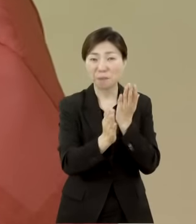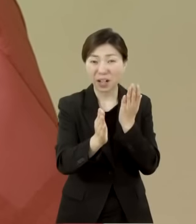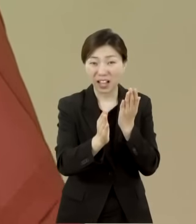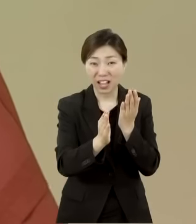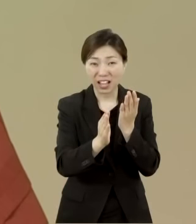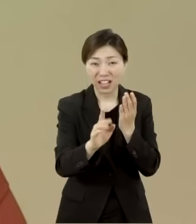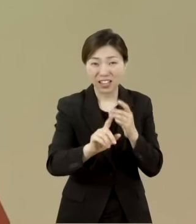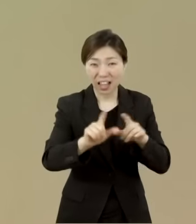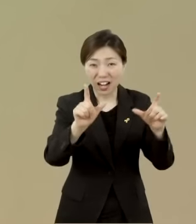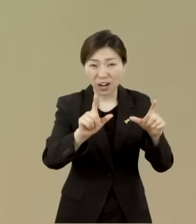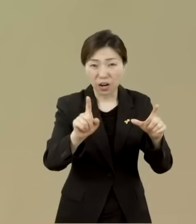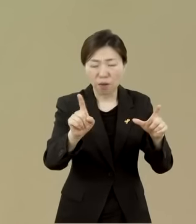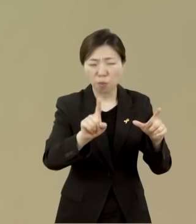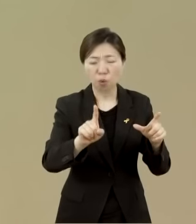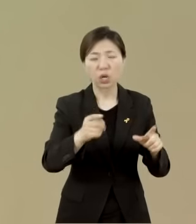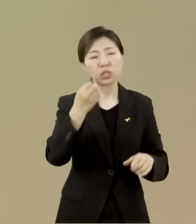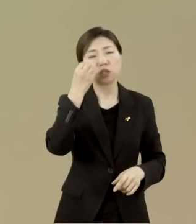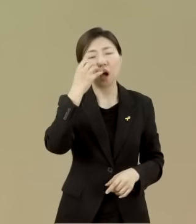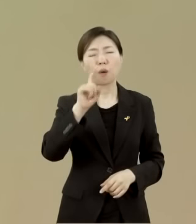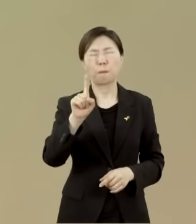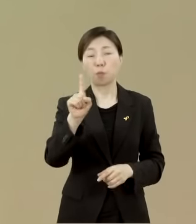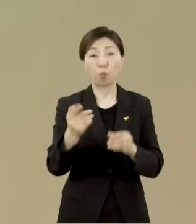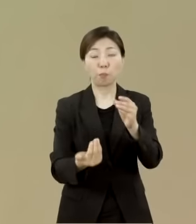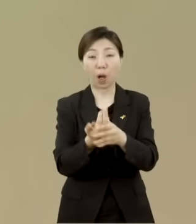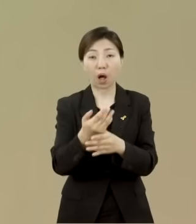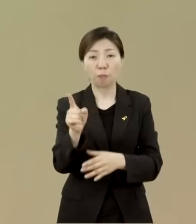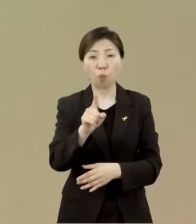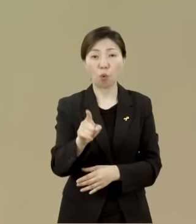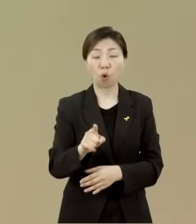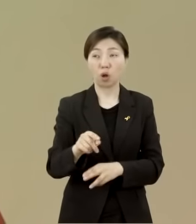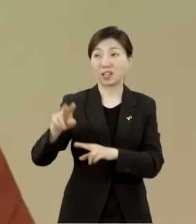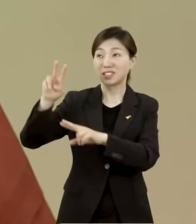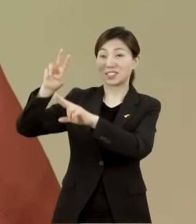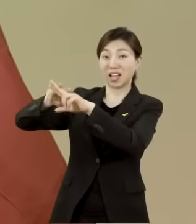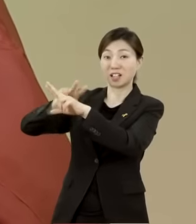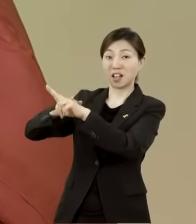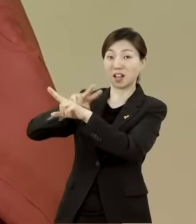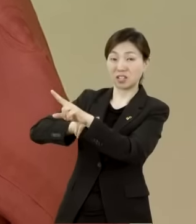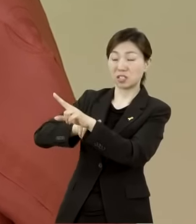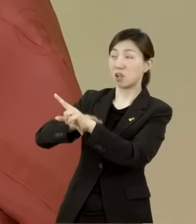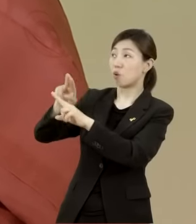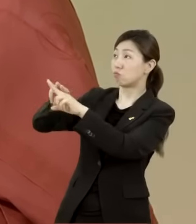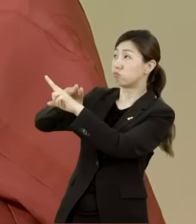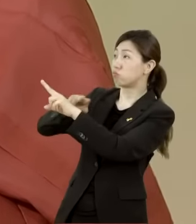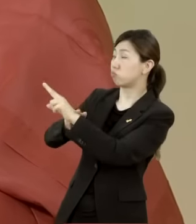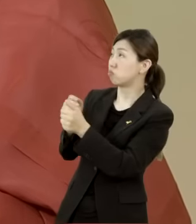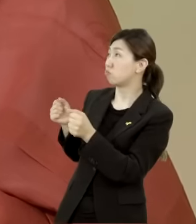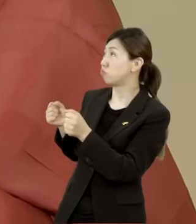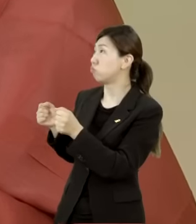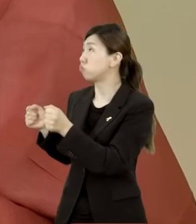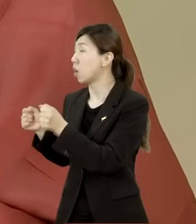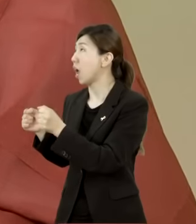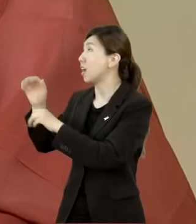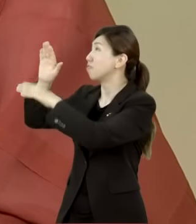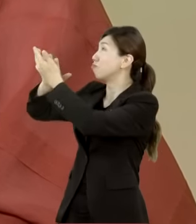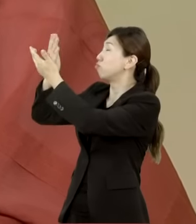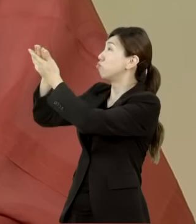뭐 그렇게 아다리 안 맞는 날이 있나 봐요 아 멀쩡하던